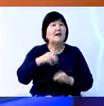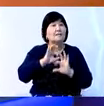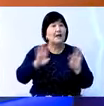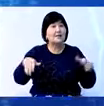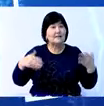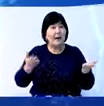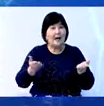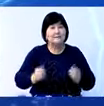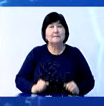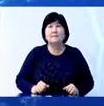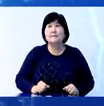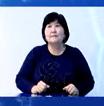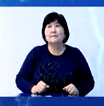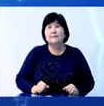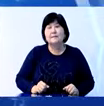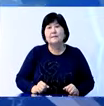аңдатпа.